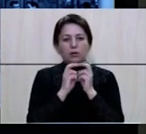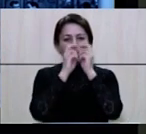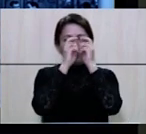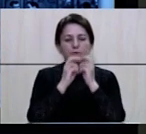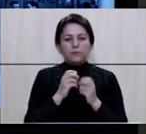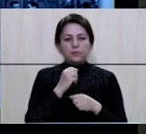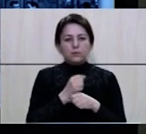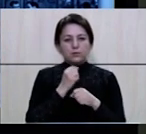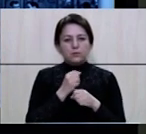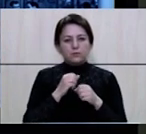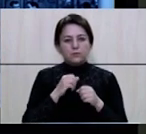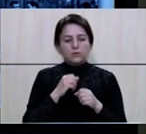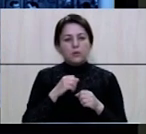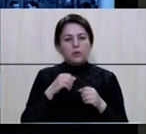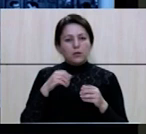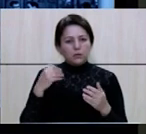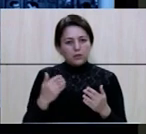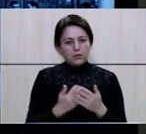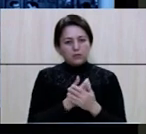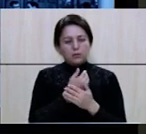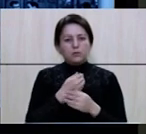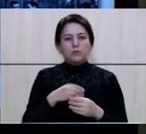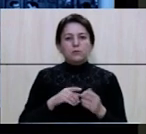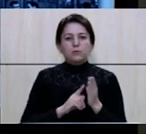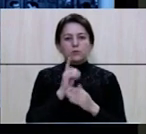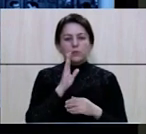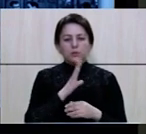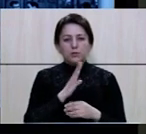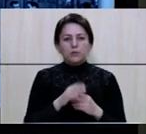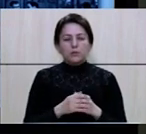chiqarish qaytadan yo'lga qo'yildi. Bu